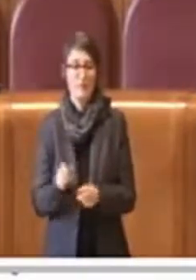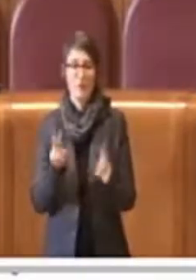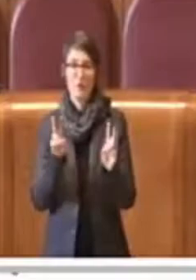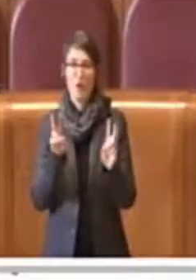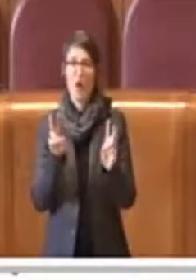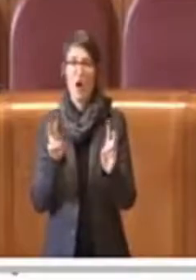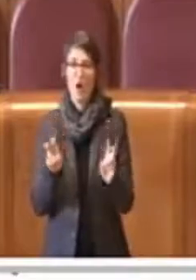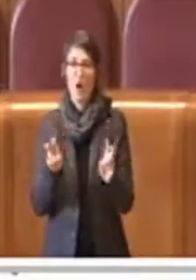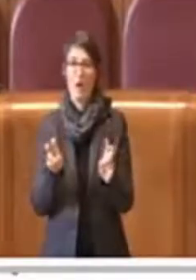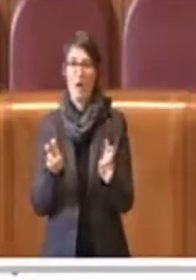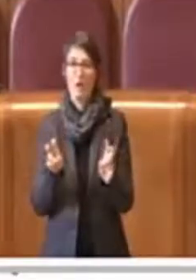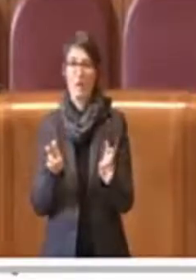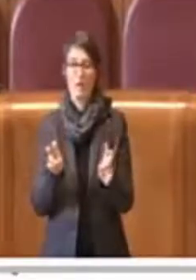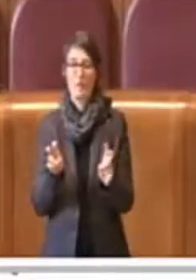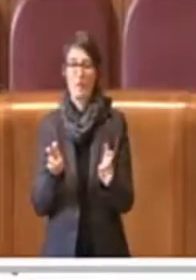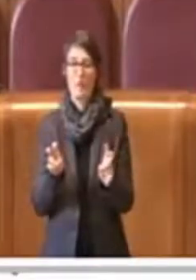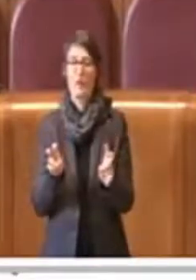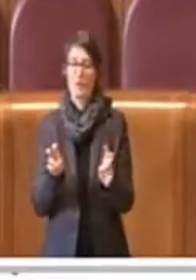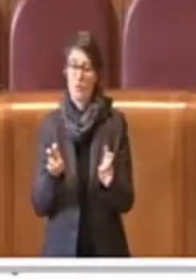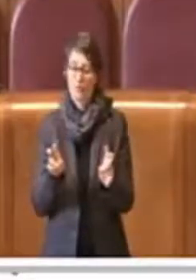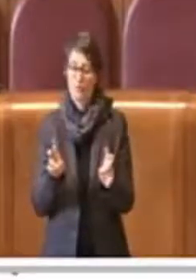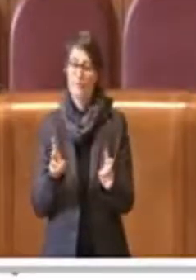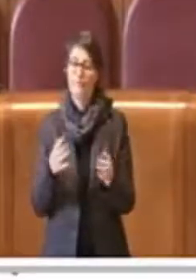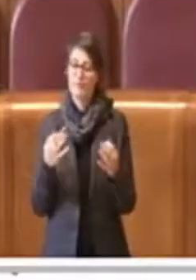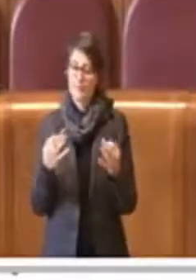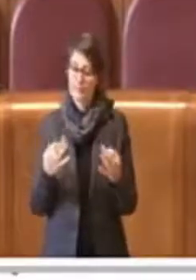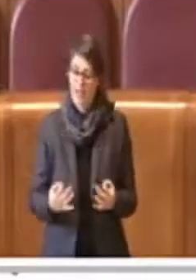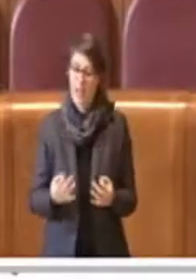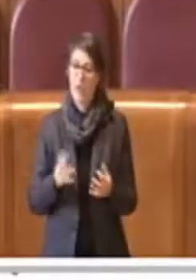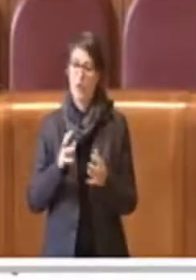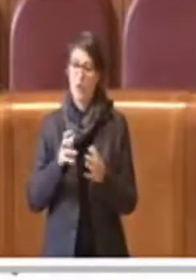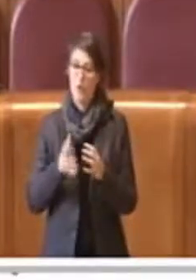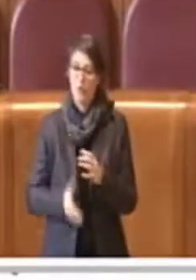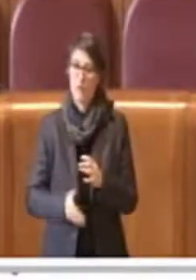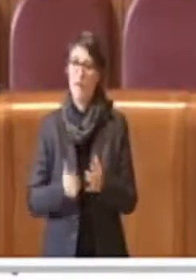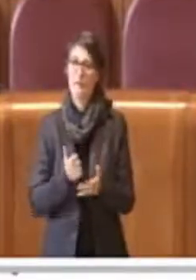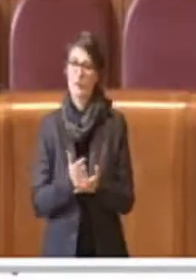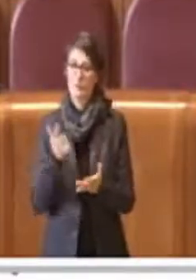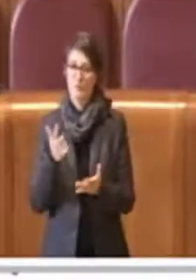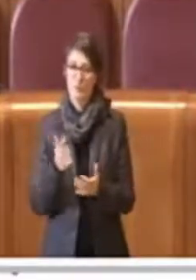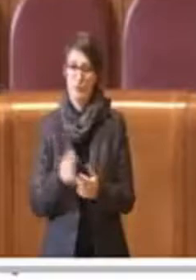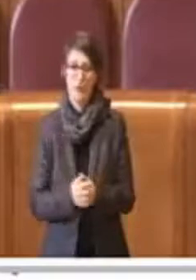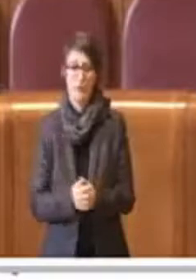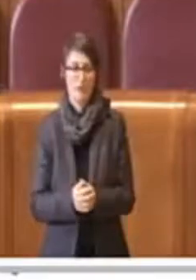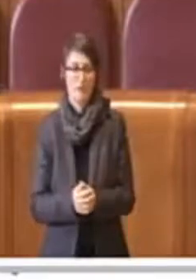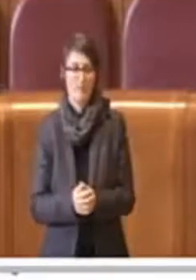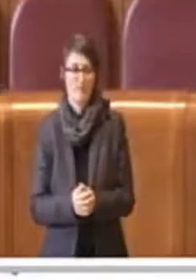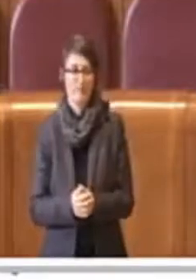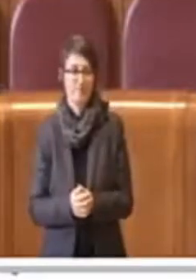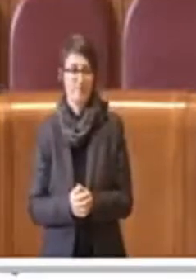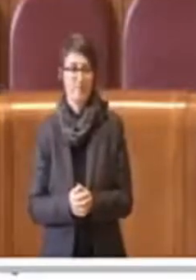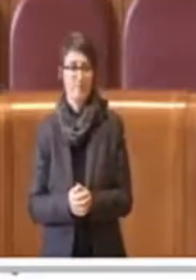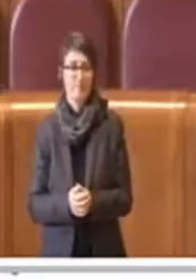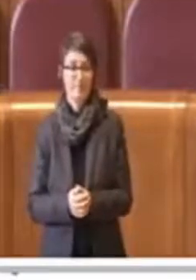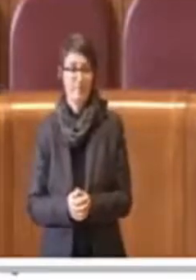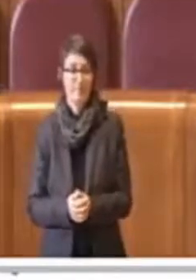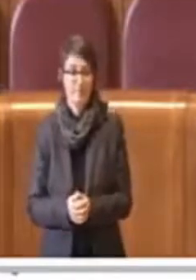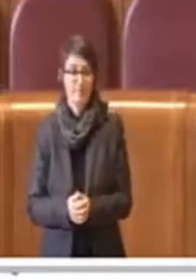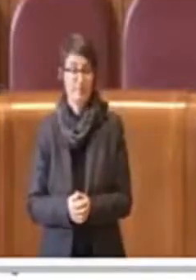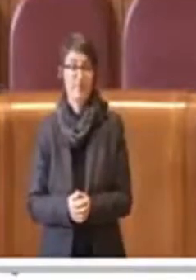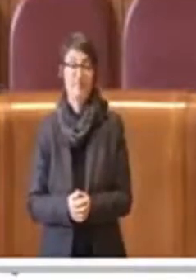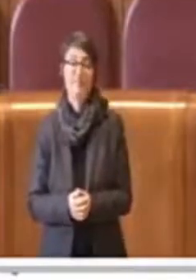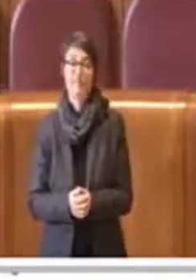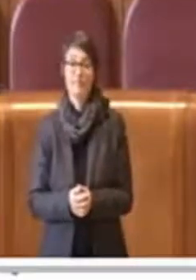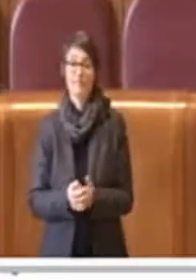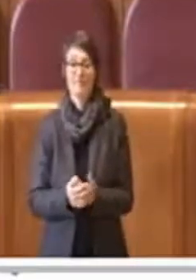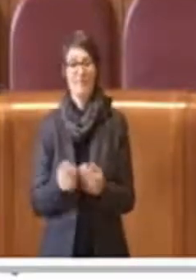diciamo abbastanza serio, abbastanza complesso, abbastanza importante ed è un tema nei confronti del